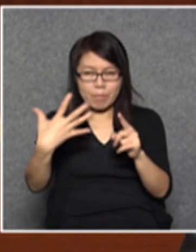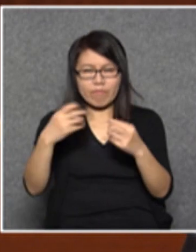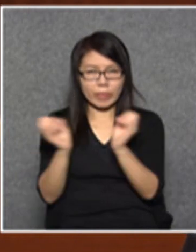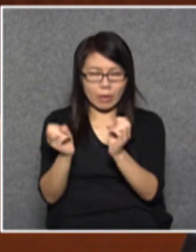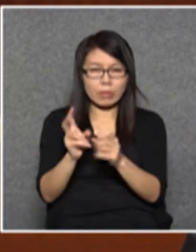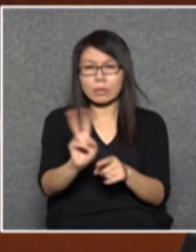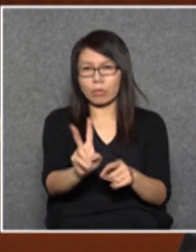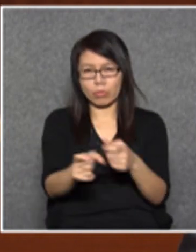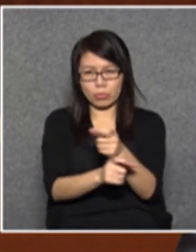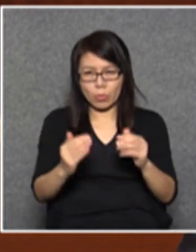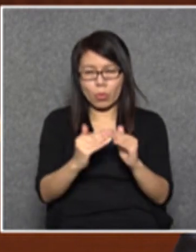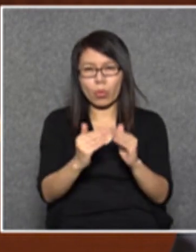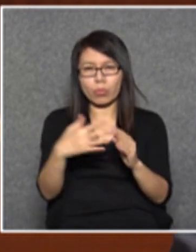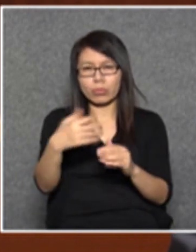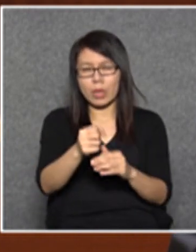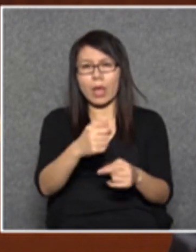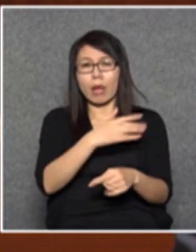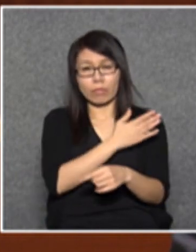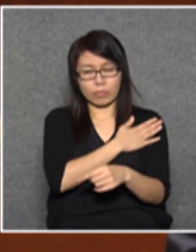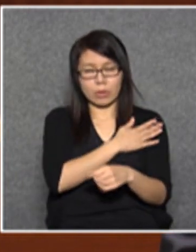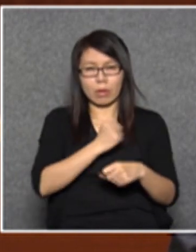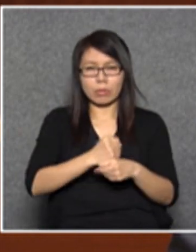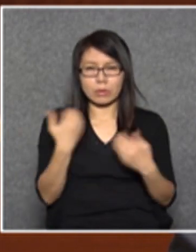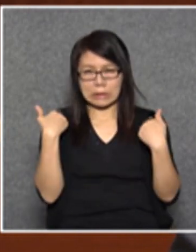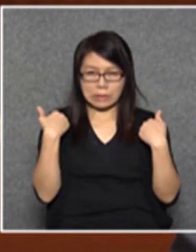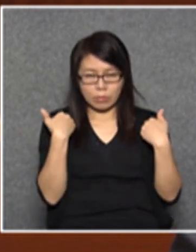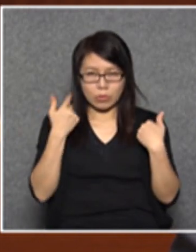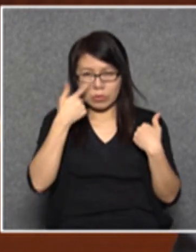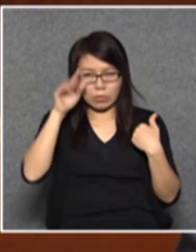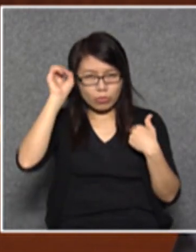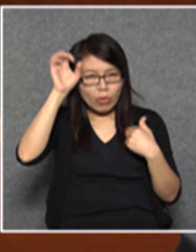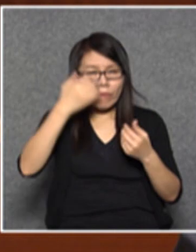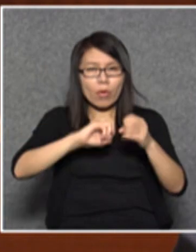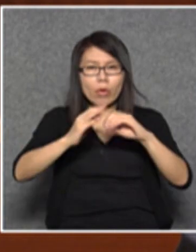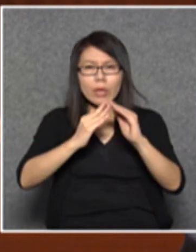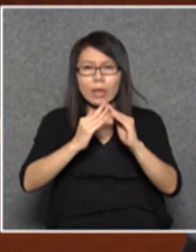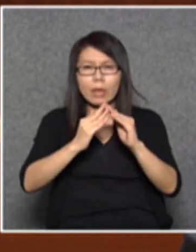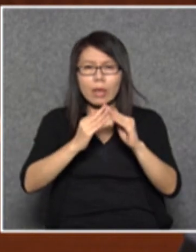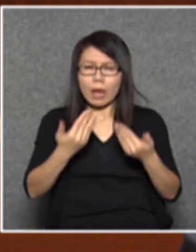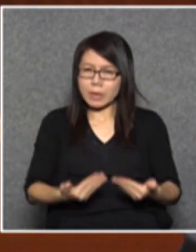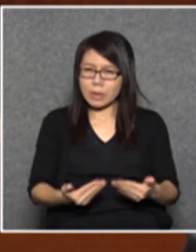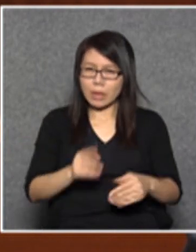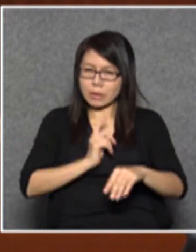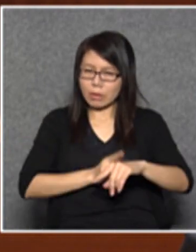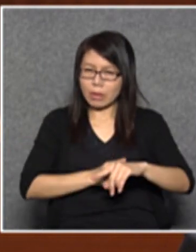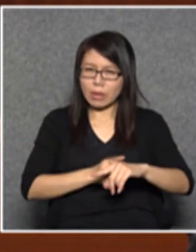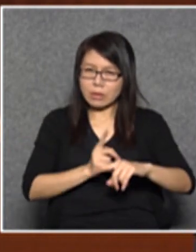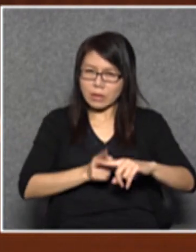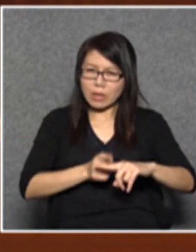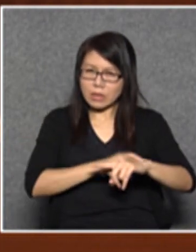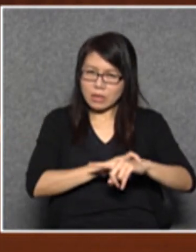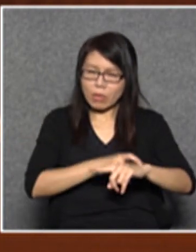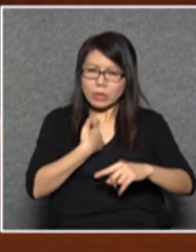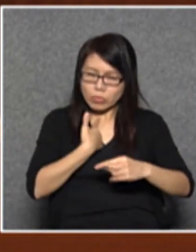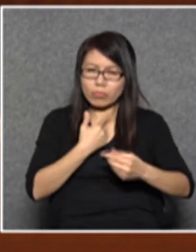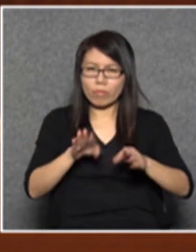局 的工作，但是同時他還要去兼顧創新及科技的問題。是不是時候我們將創新及科技的工作在這